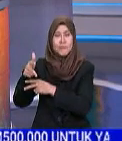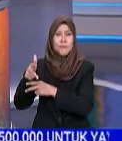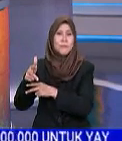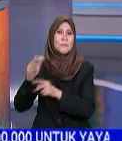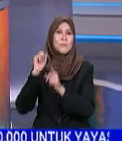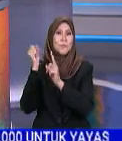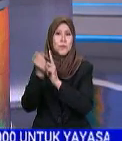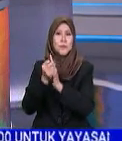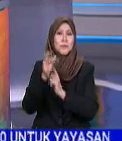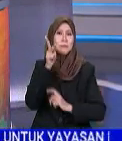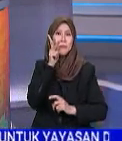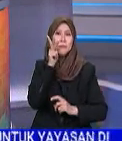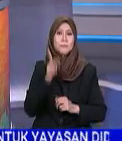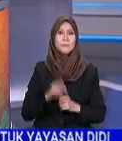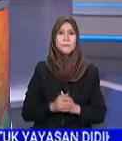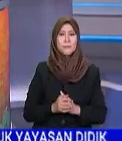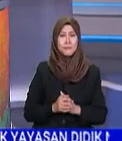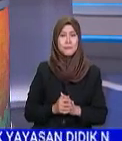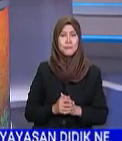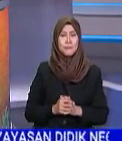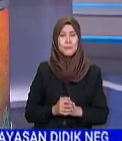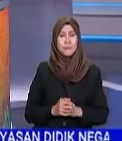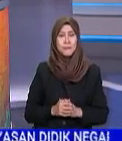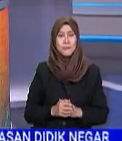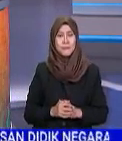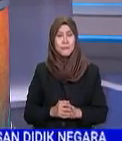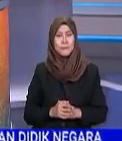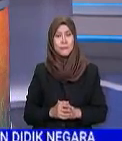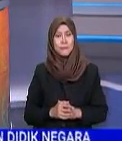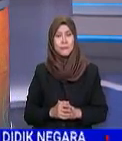sana. Teruskan dengan laporannya, Fakrul.